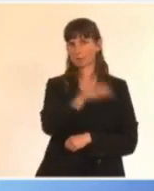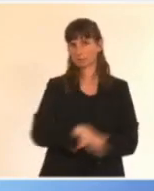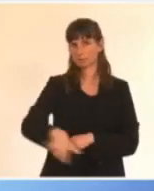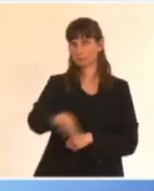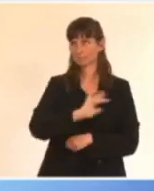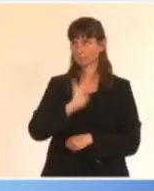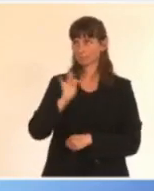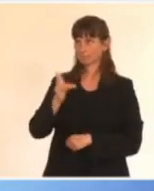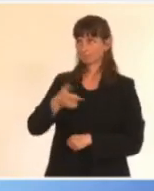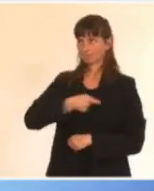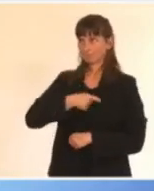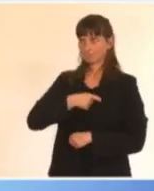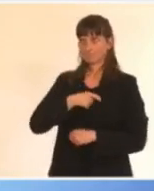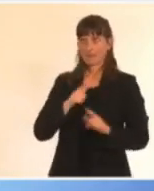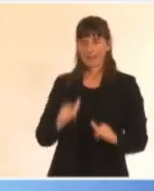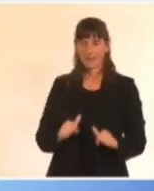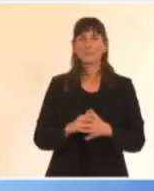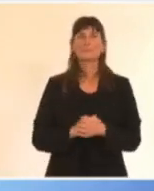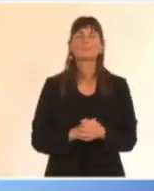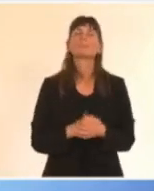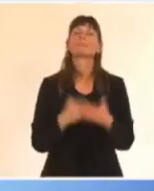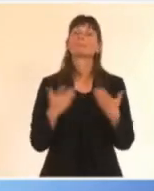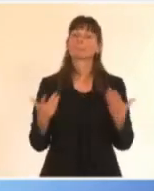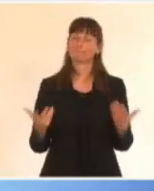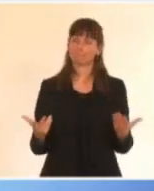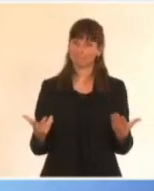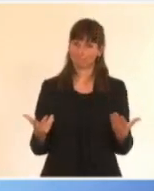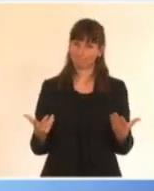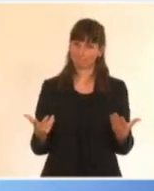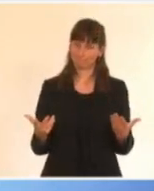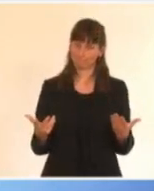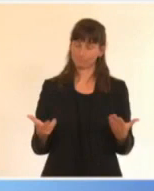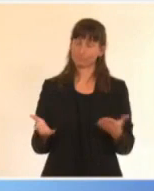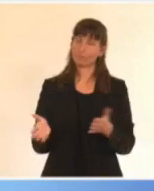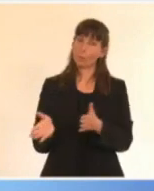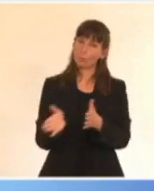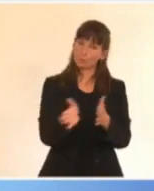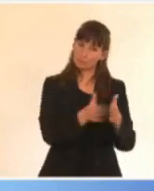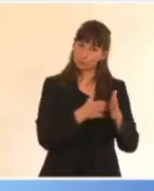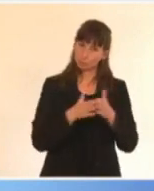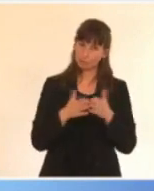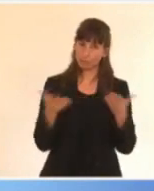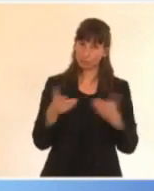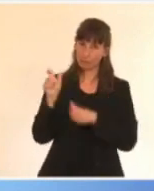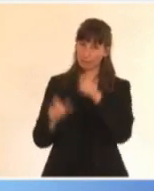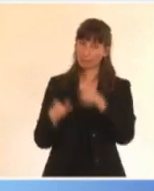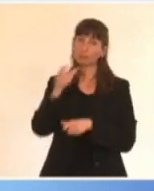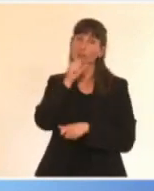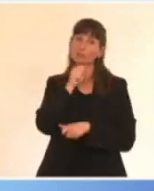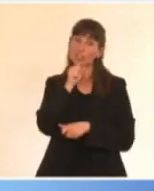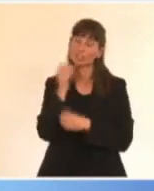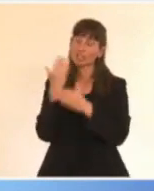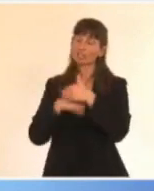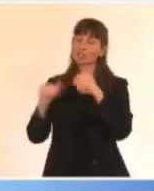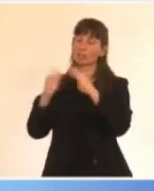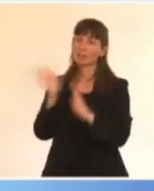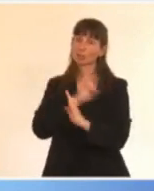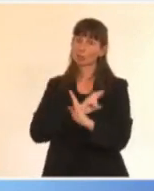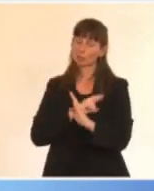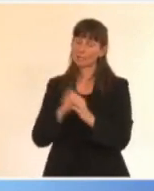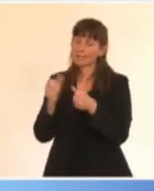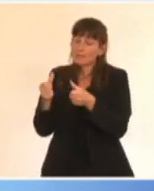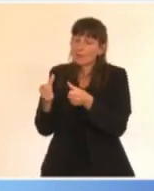nous avons été amenés à demander le confinement des personnes âgées en EHPAD et parfois même le confinement en